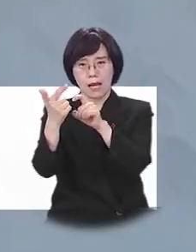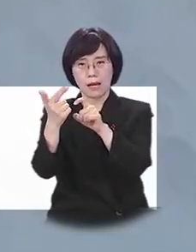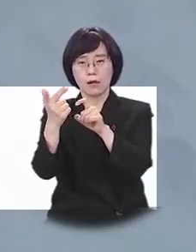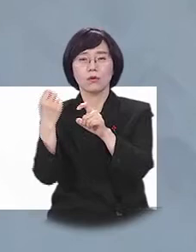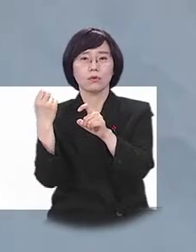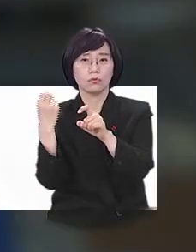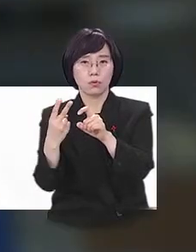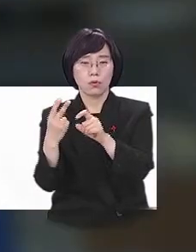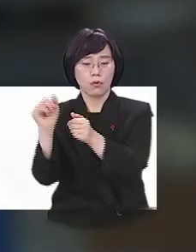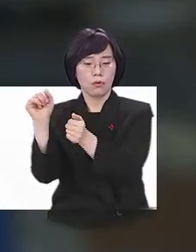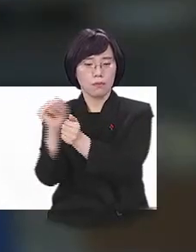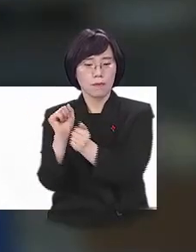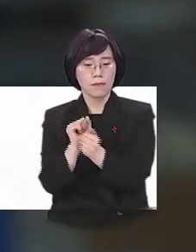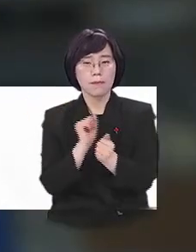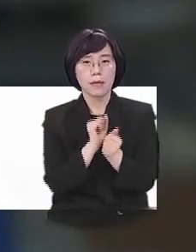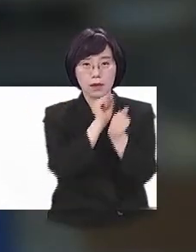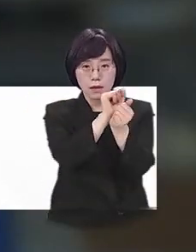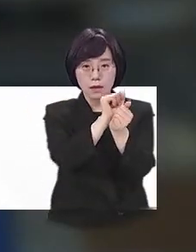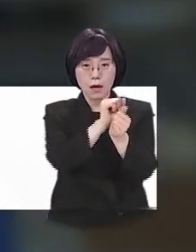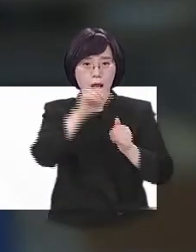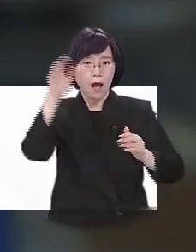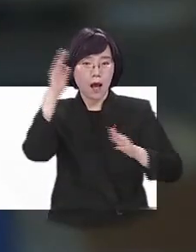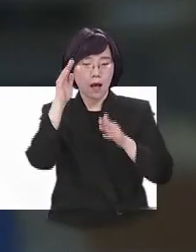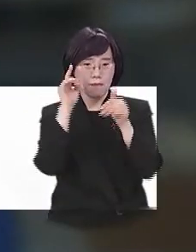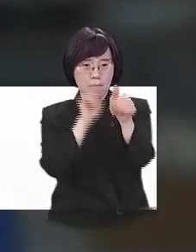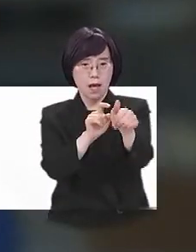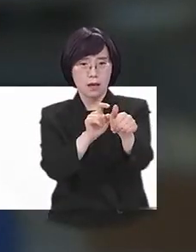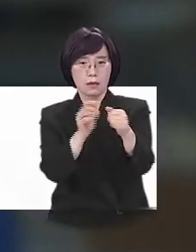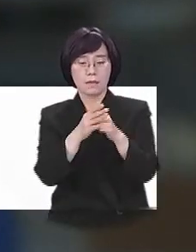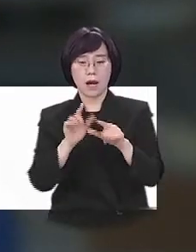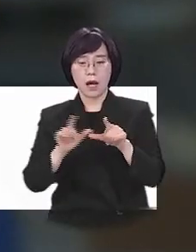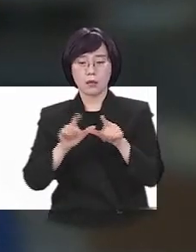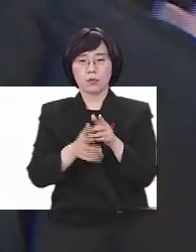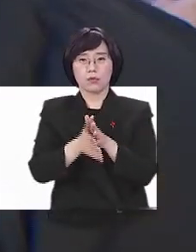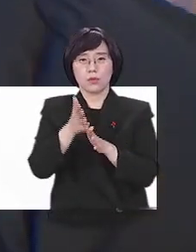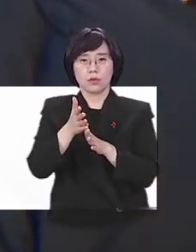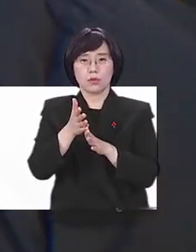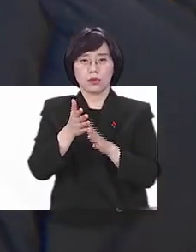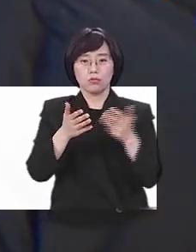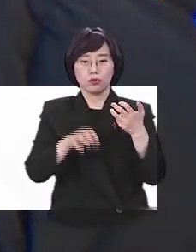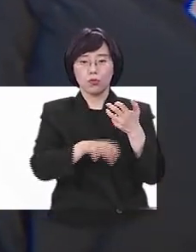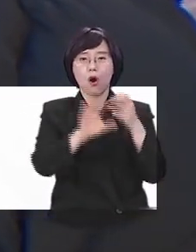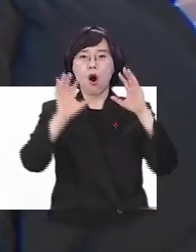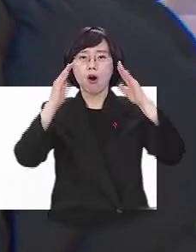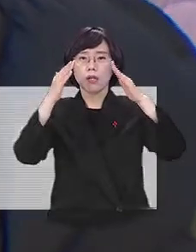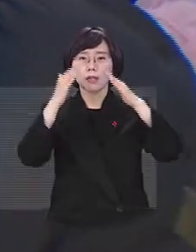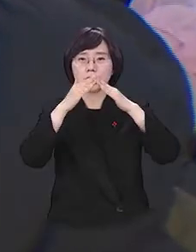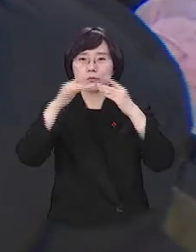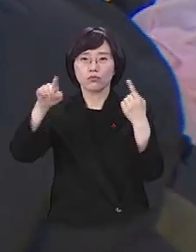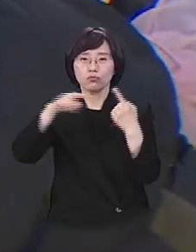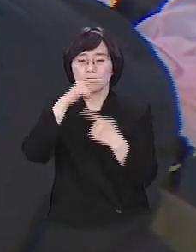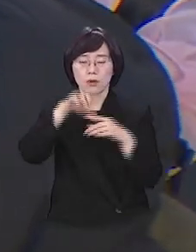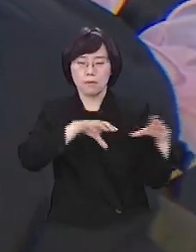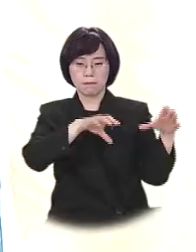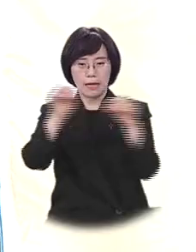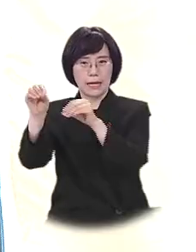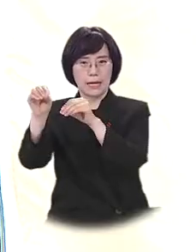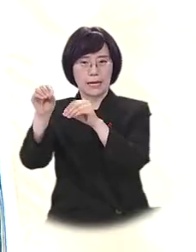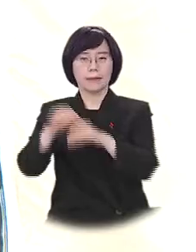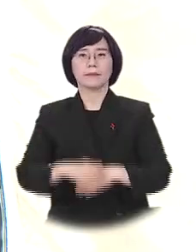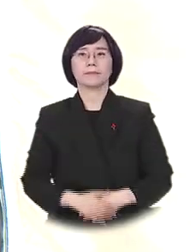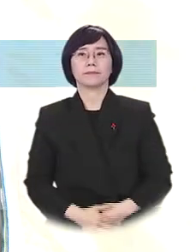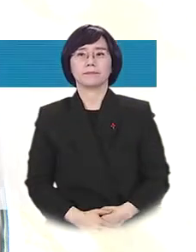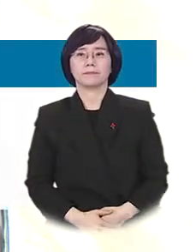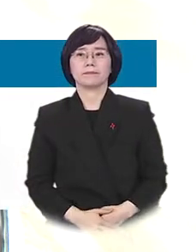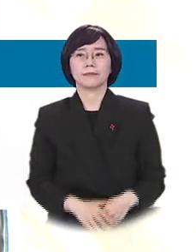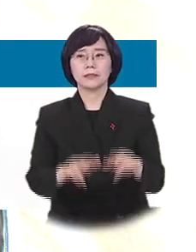확진됐고 연쇄 감염으로 학생들도 확진돼 안동시는 90여 곳의 어린이집 운영을 중단시켰습니다.